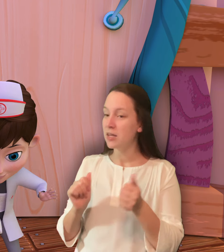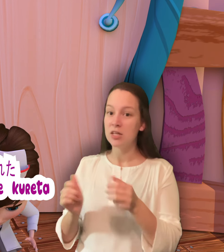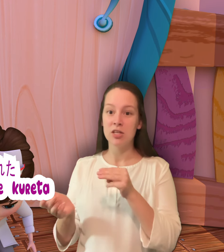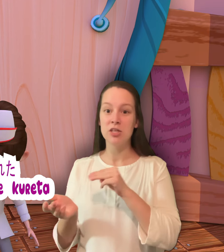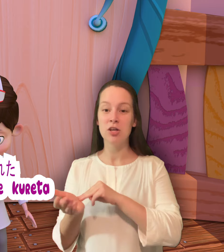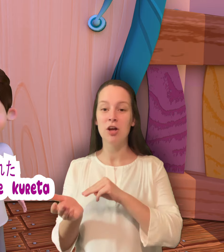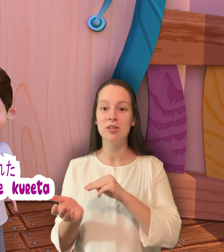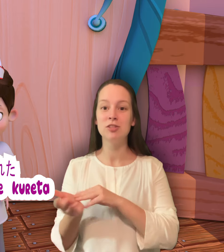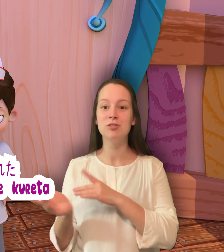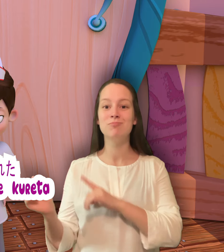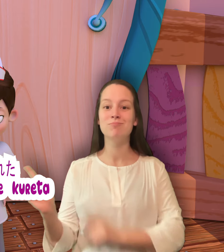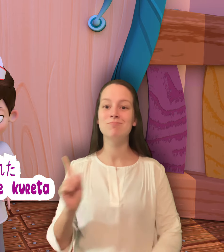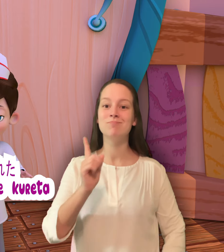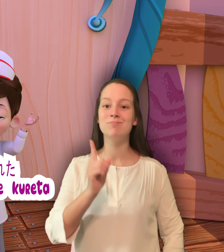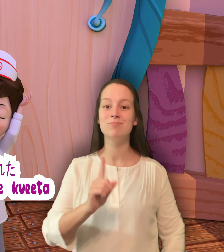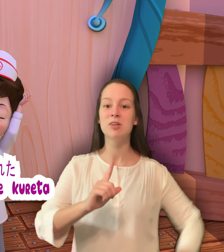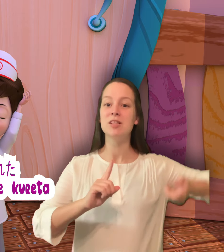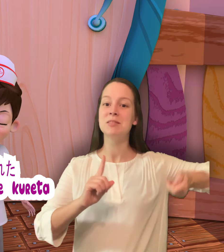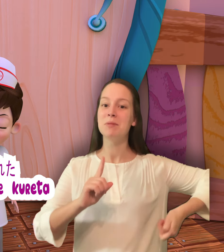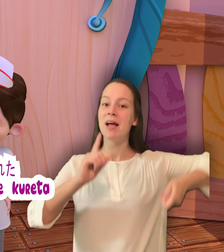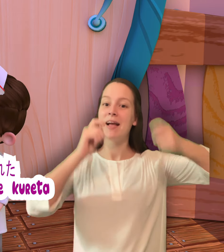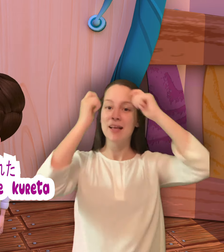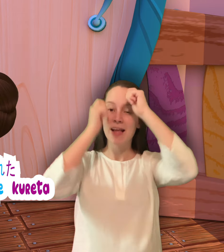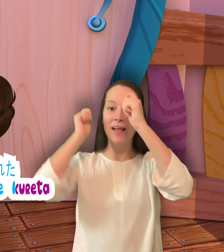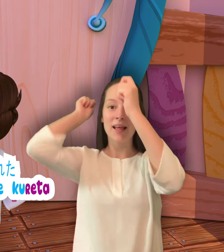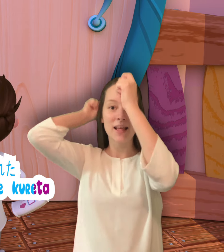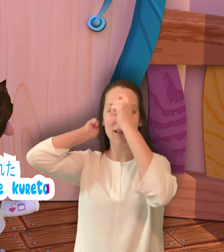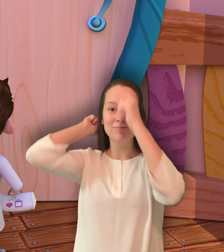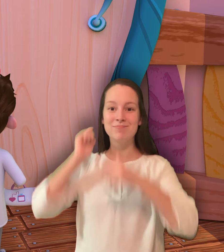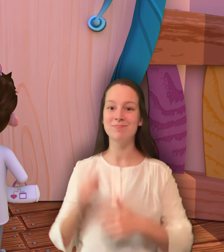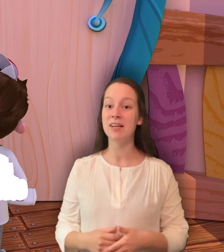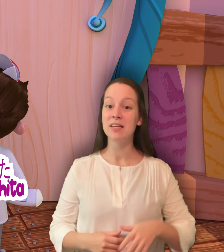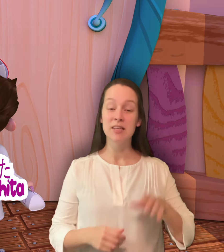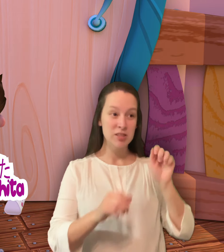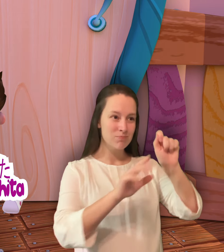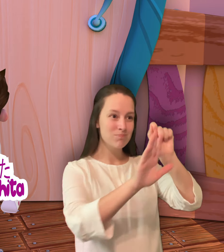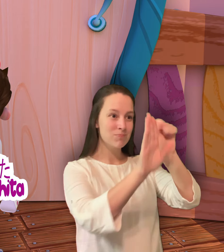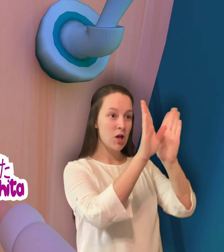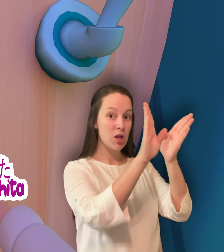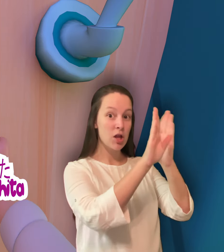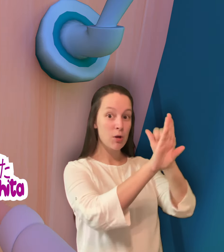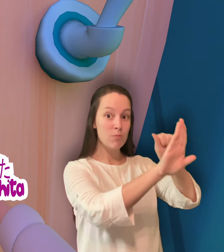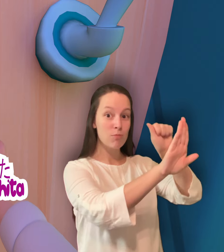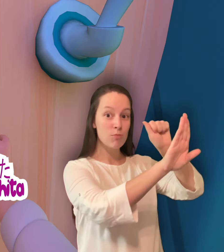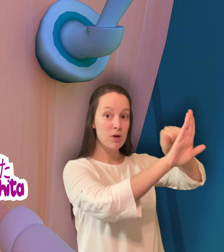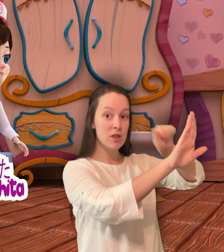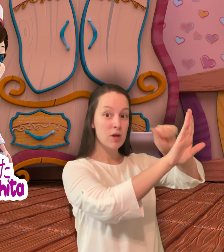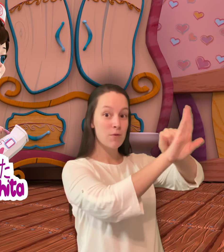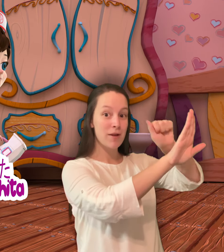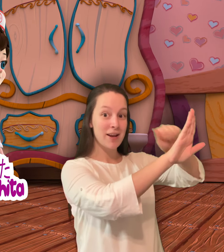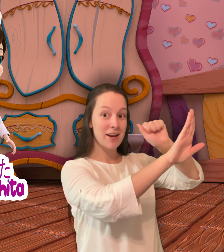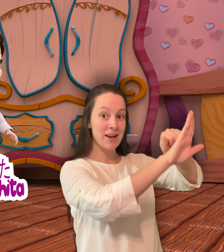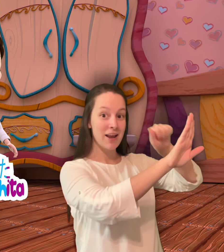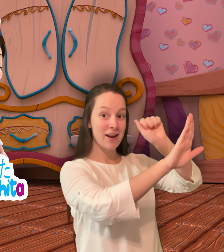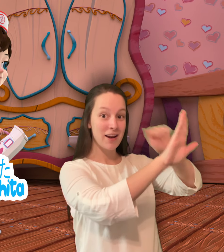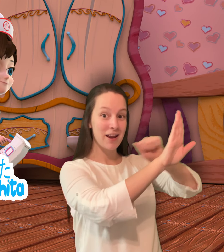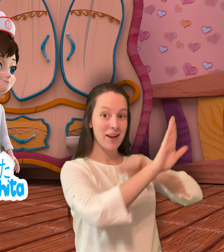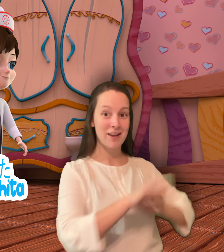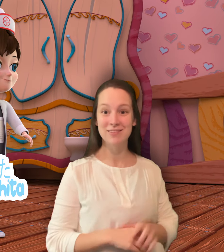た医者はばと帽子を持ってきてくれた着いたらどんどんとドア